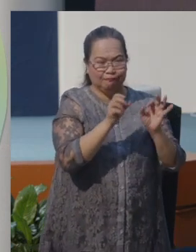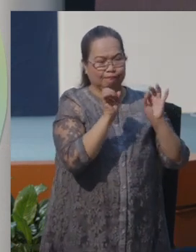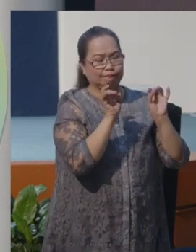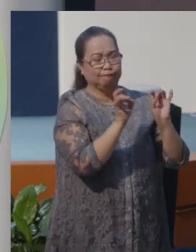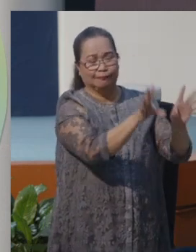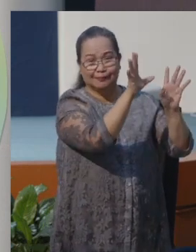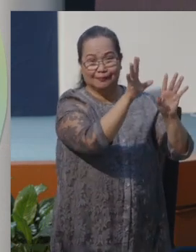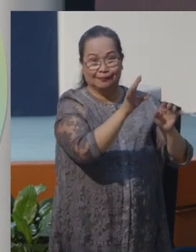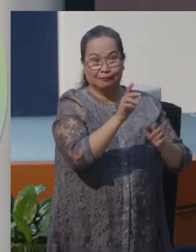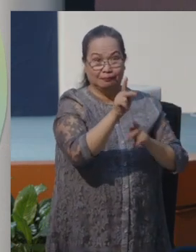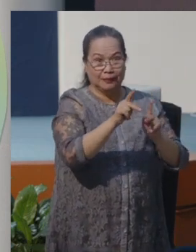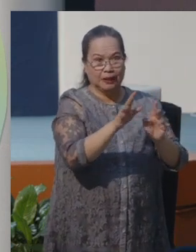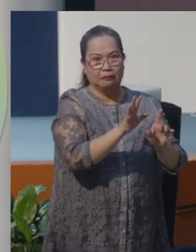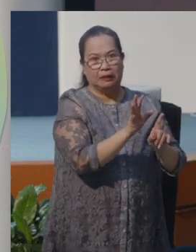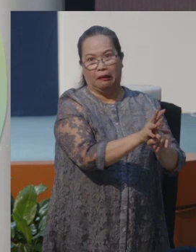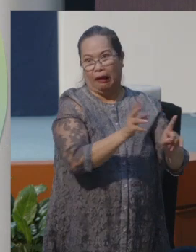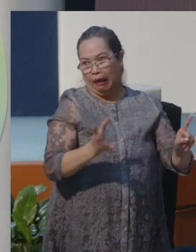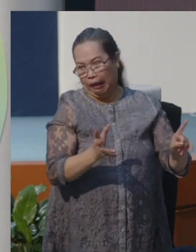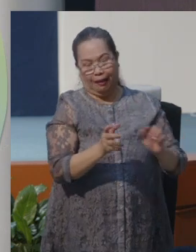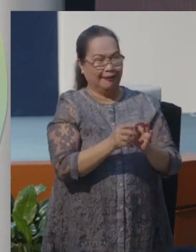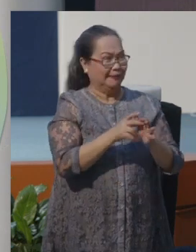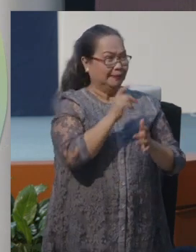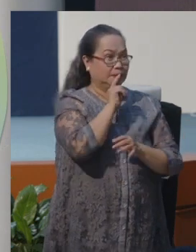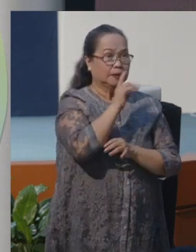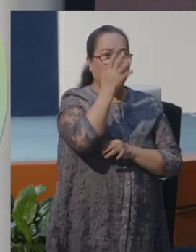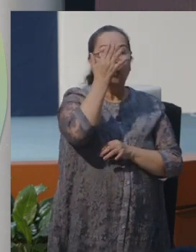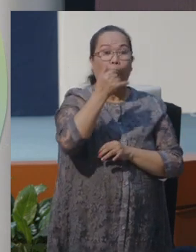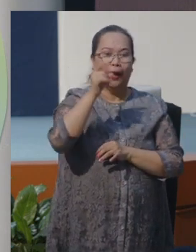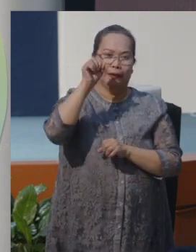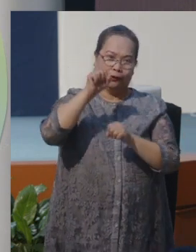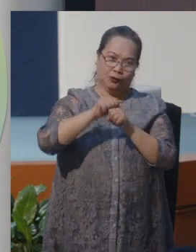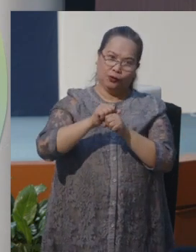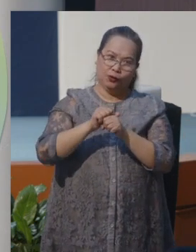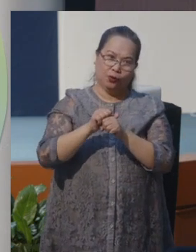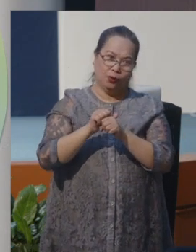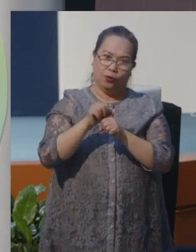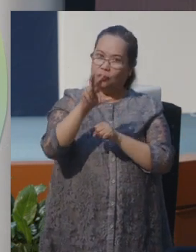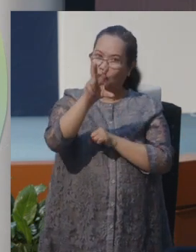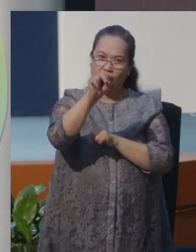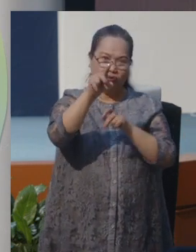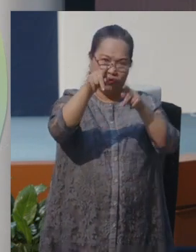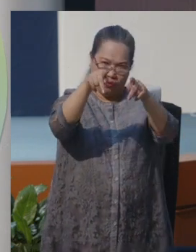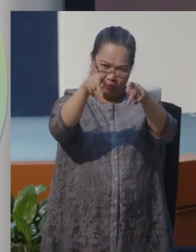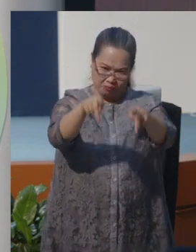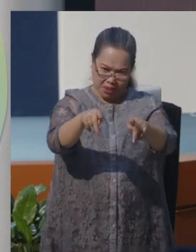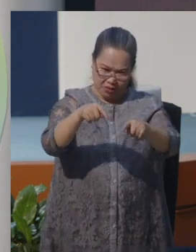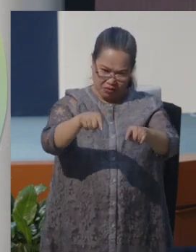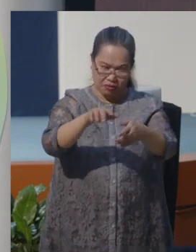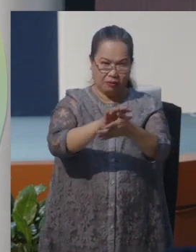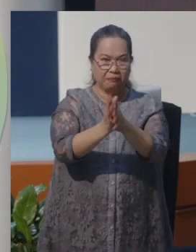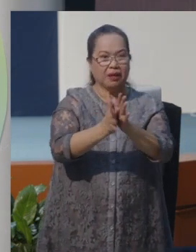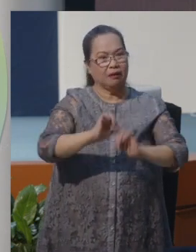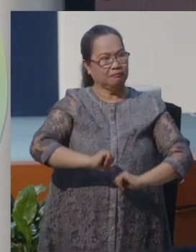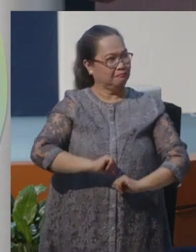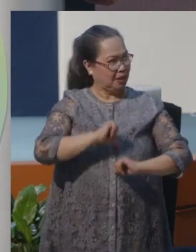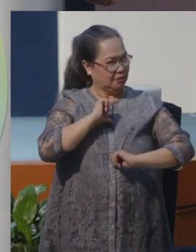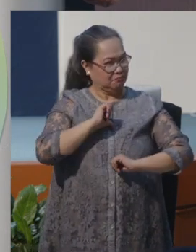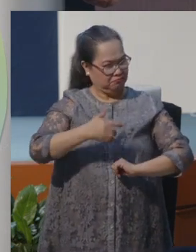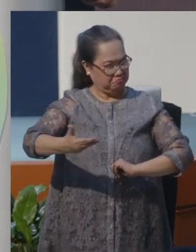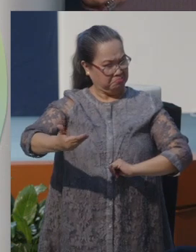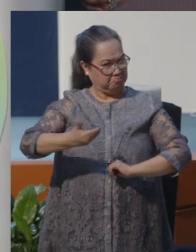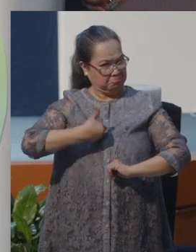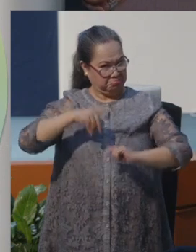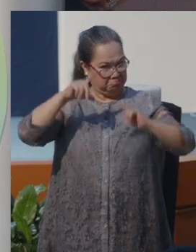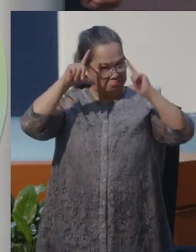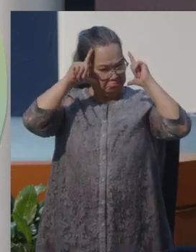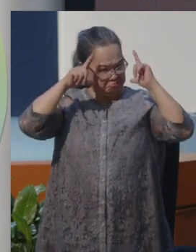despised? Sabi niya sa verse 29, "So that no human being might boast in the presence